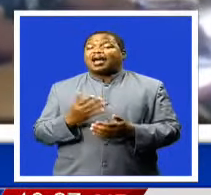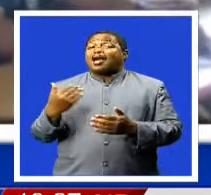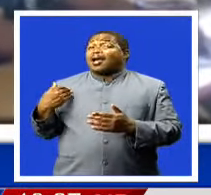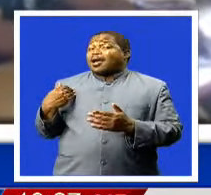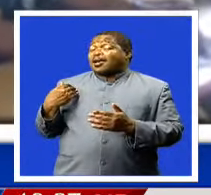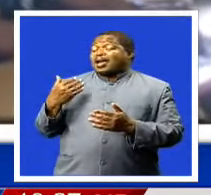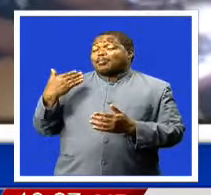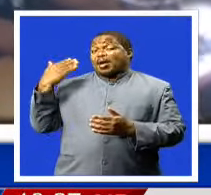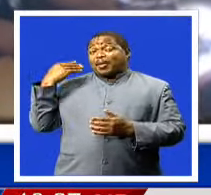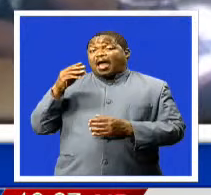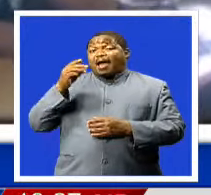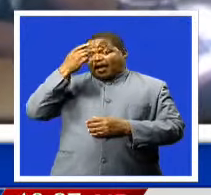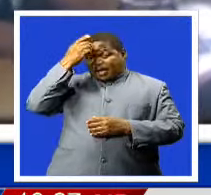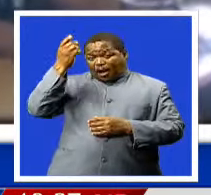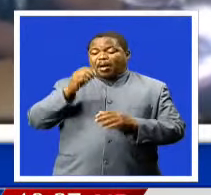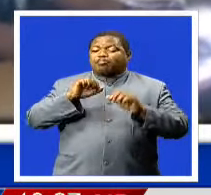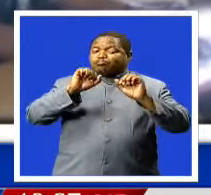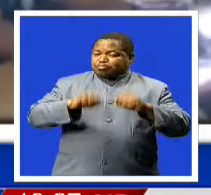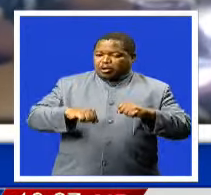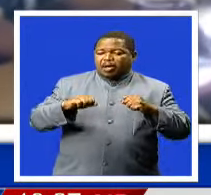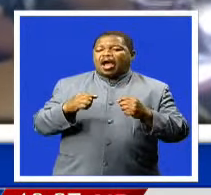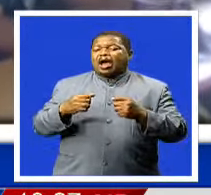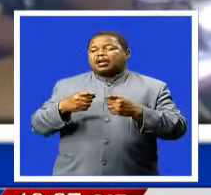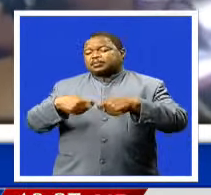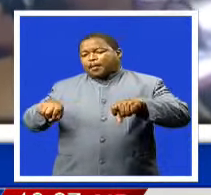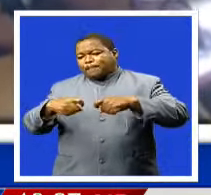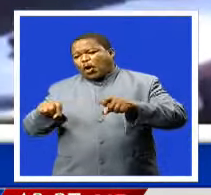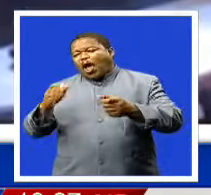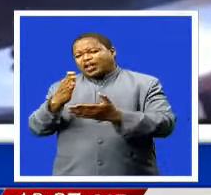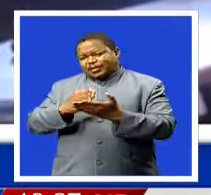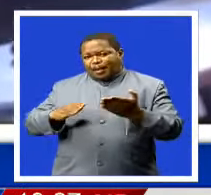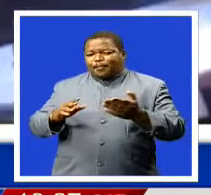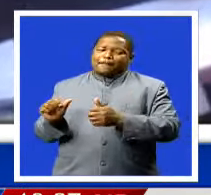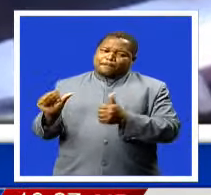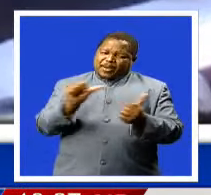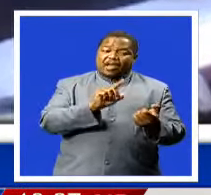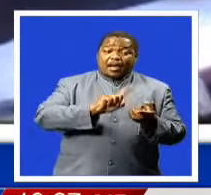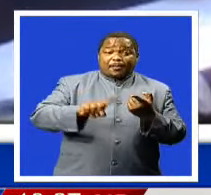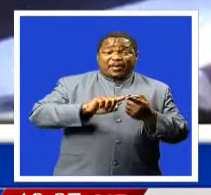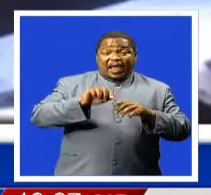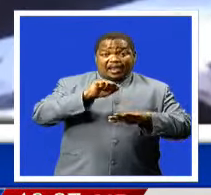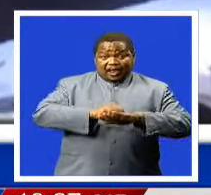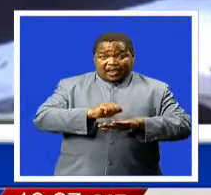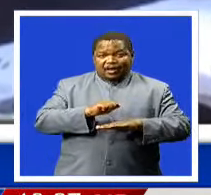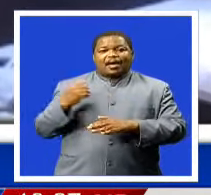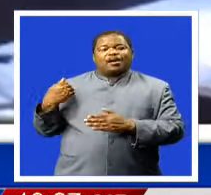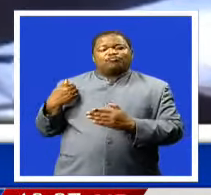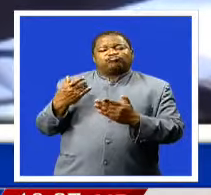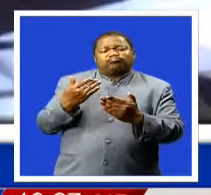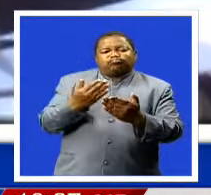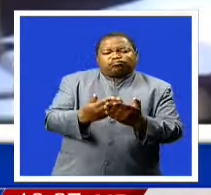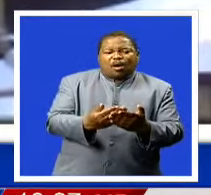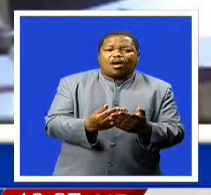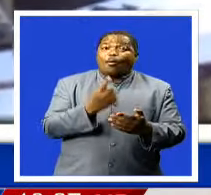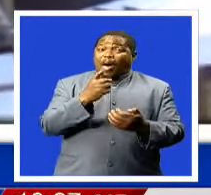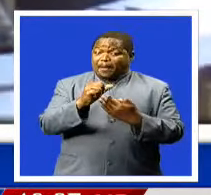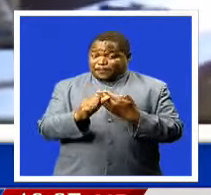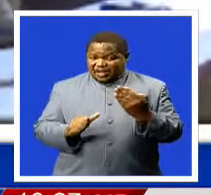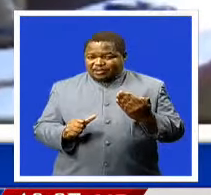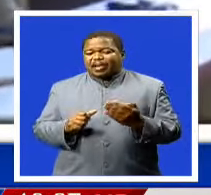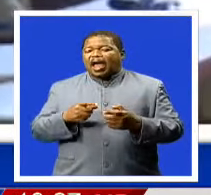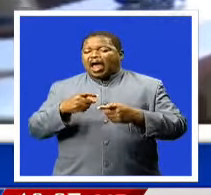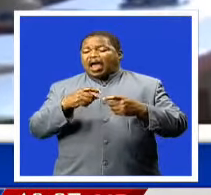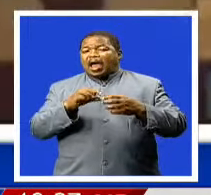tinemathuba lamancane ekuhambisa umkhuhlane we-COVID-19 ukuthi setingadlala kunaletho letisolo timile tingadlalisa imidlalo yato. Inhlangano